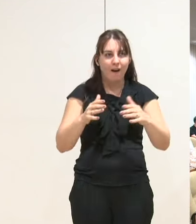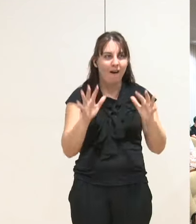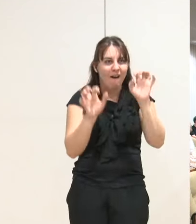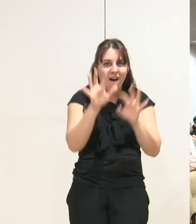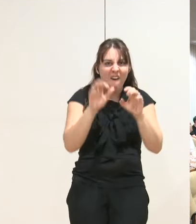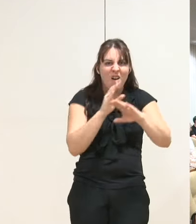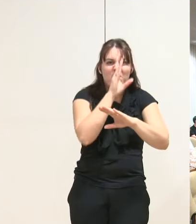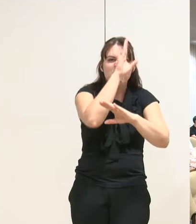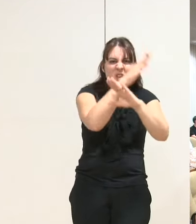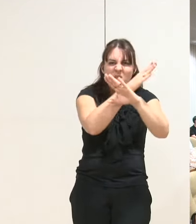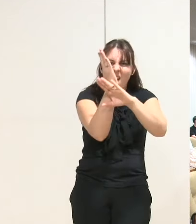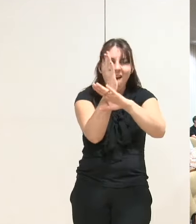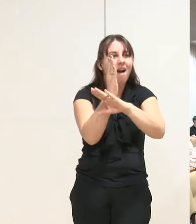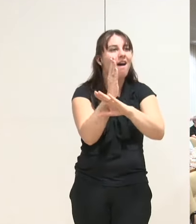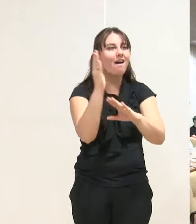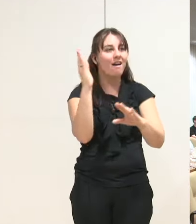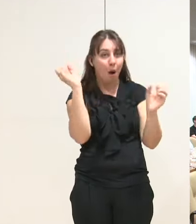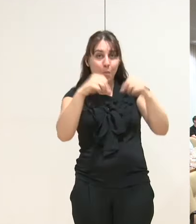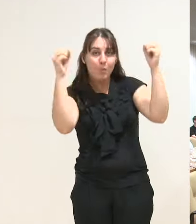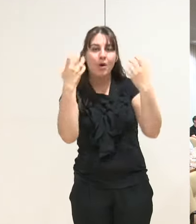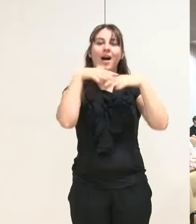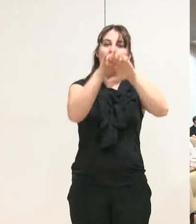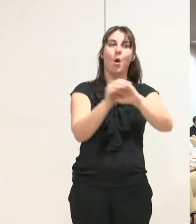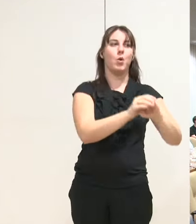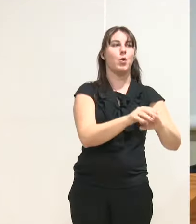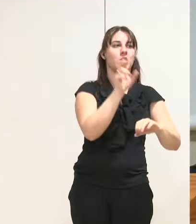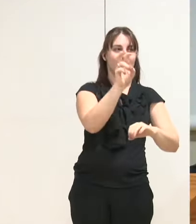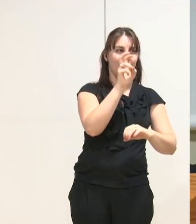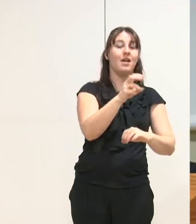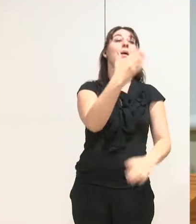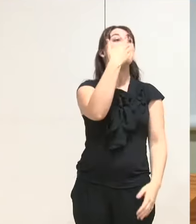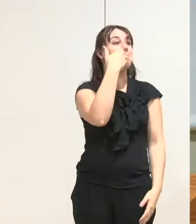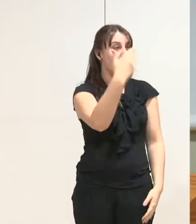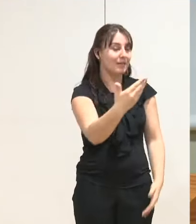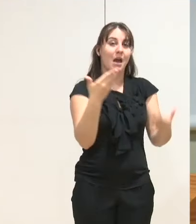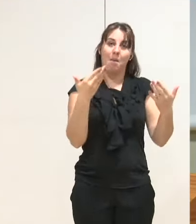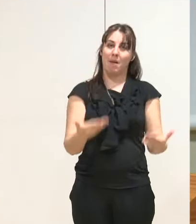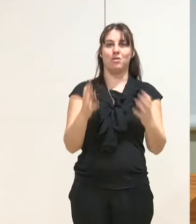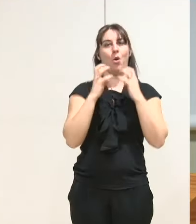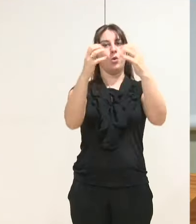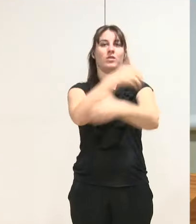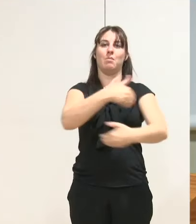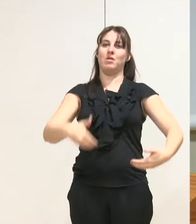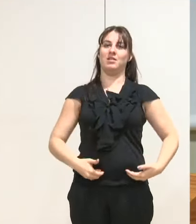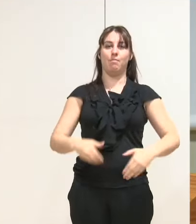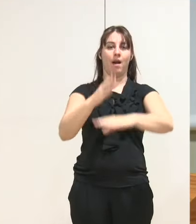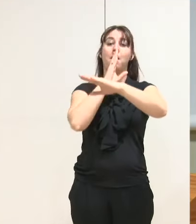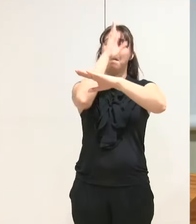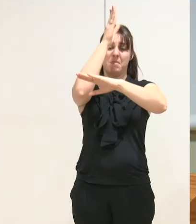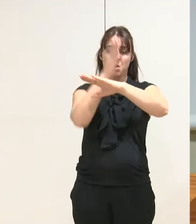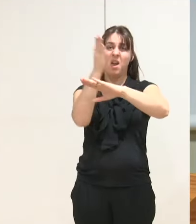minuit qui est pour rasonement citoyen de la gauche les écologistes je vous remercie et donc nous finissons ce conseil municipal avant